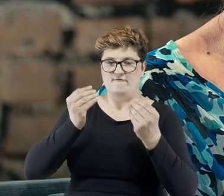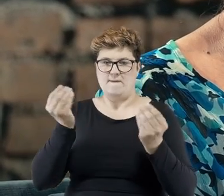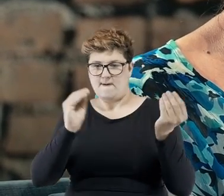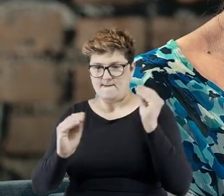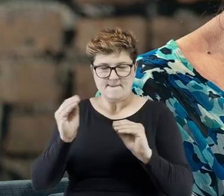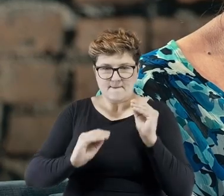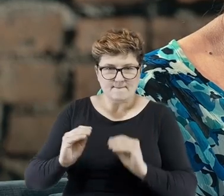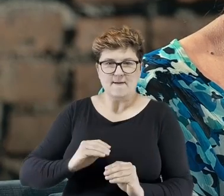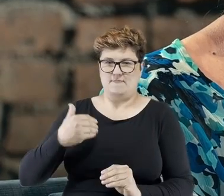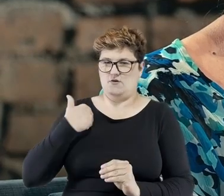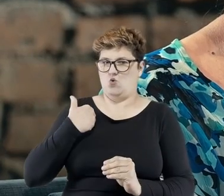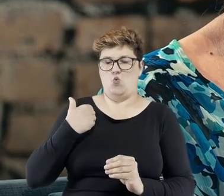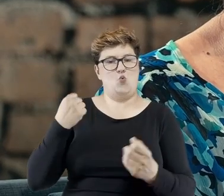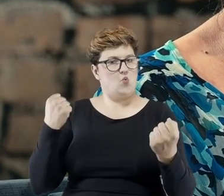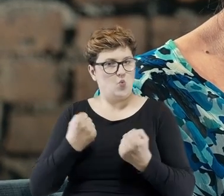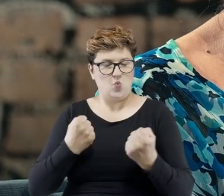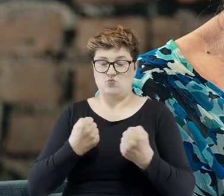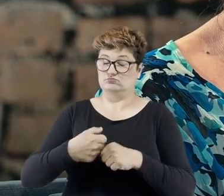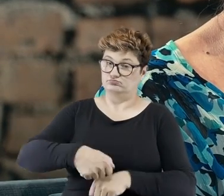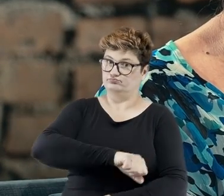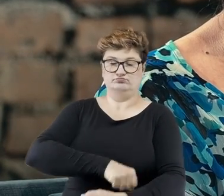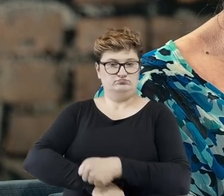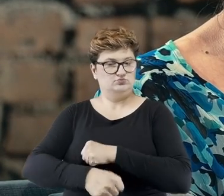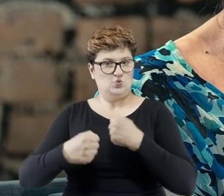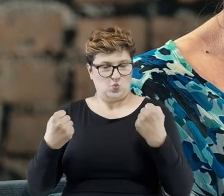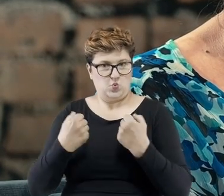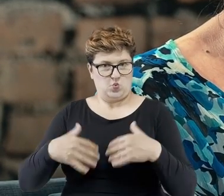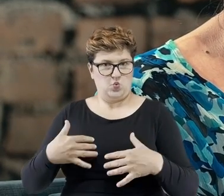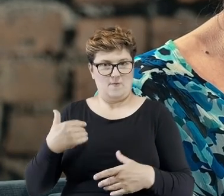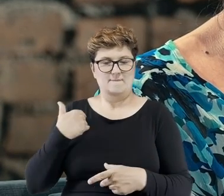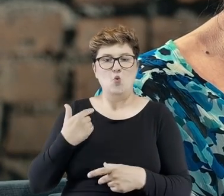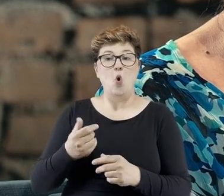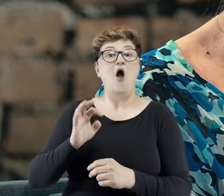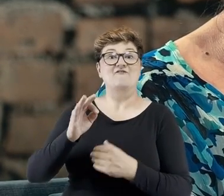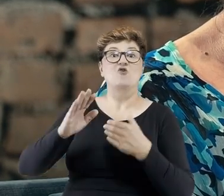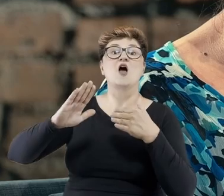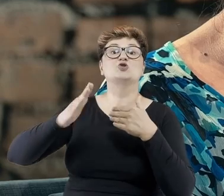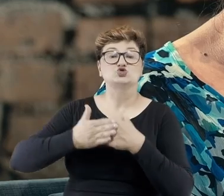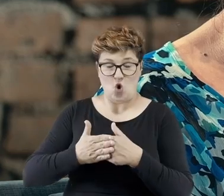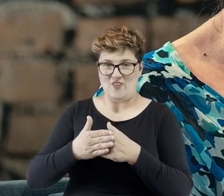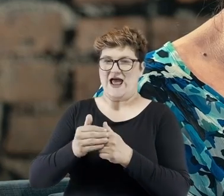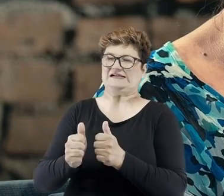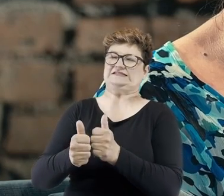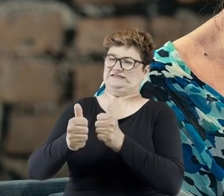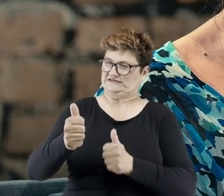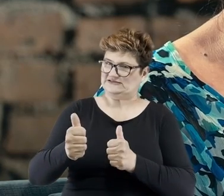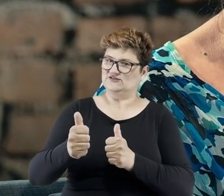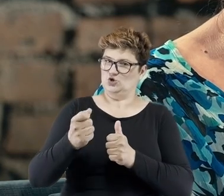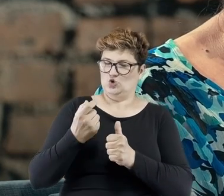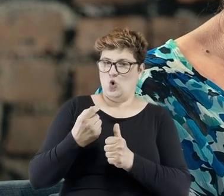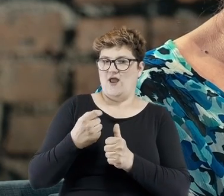wyposażył. Rzeczywiście ogromny zasług człowiek i Stefania troszeczkę pozostaje w jego